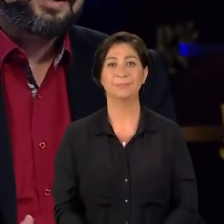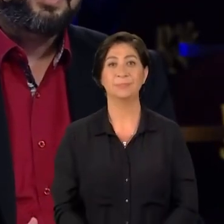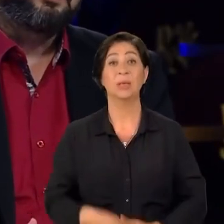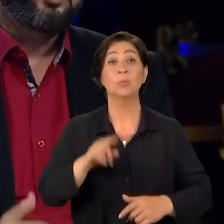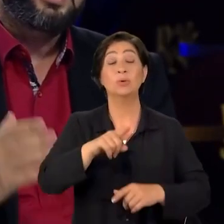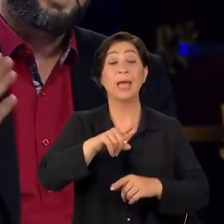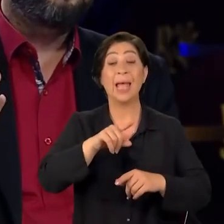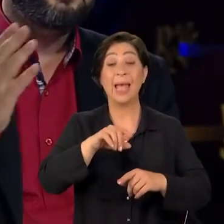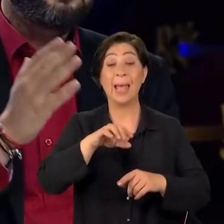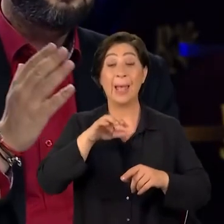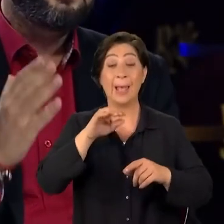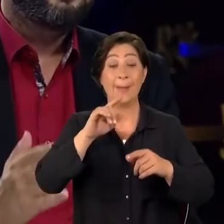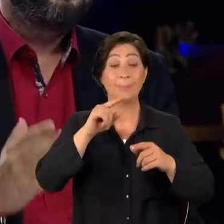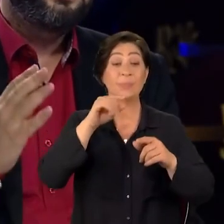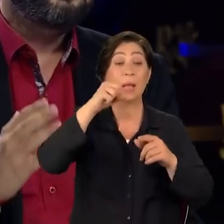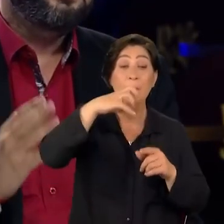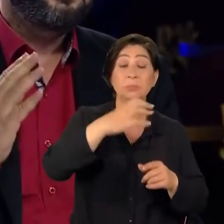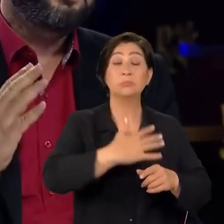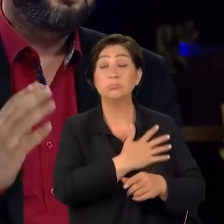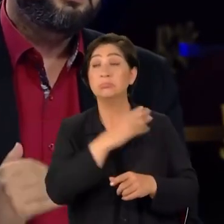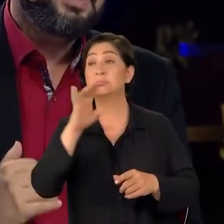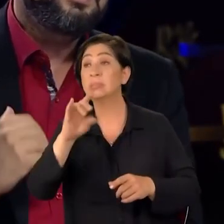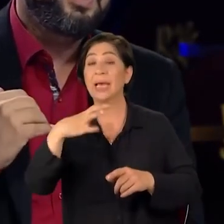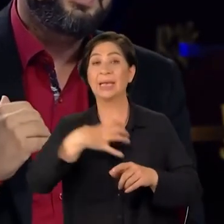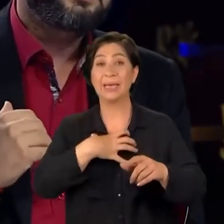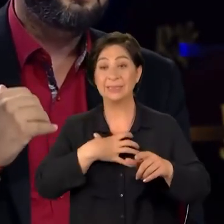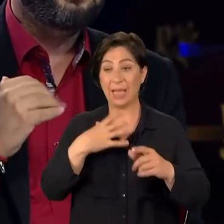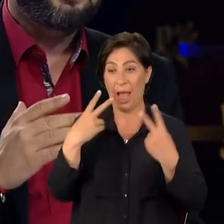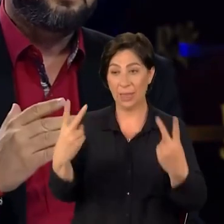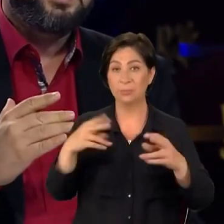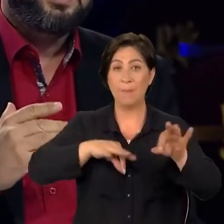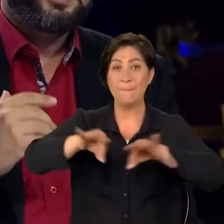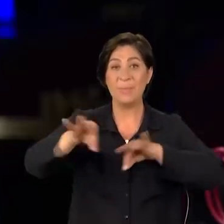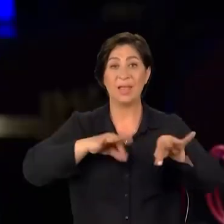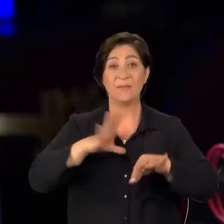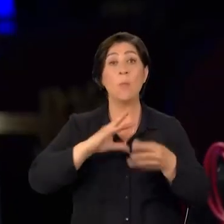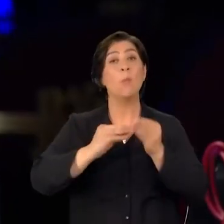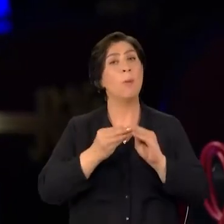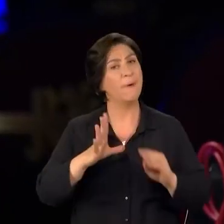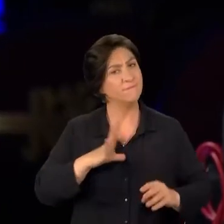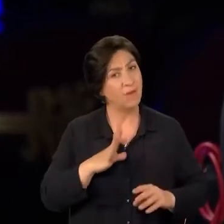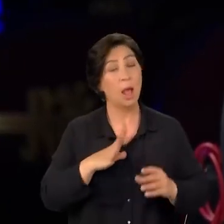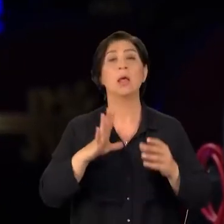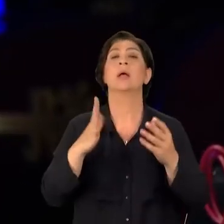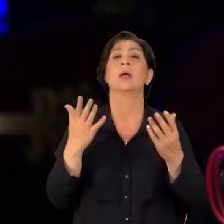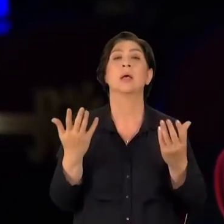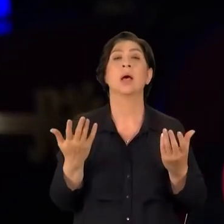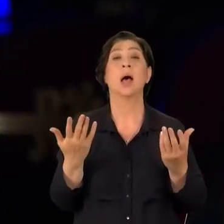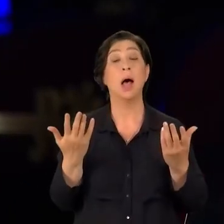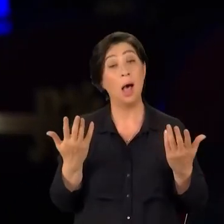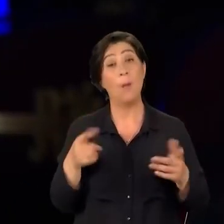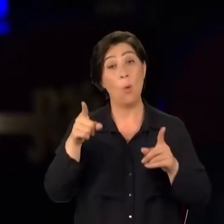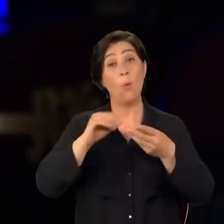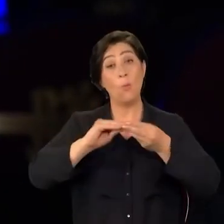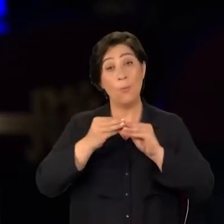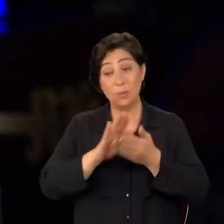gereği hissettim. Burada her partinin bir kendine ait stratejisi var. Hepsinin problemleri var, meseleleri var